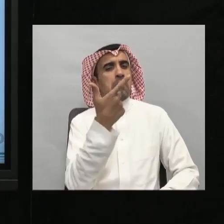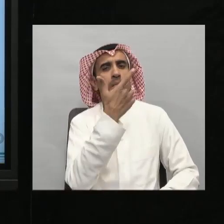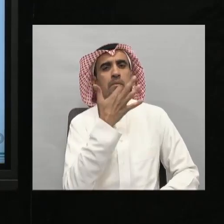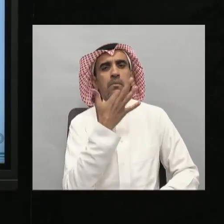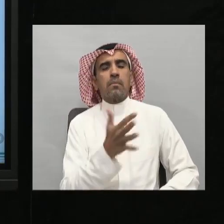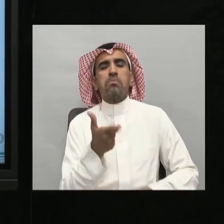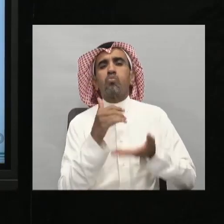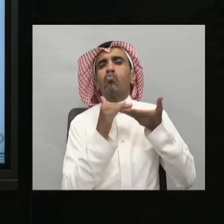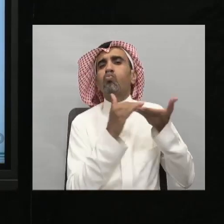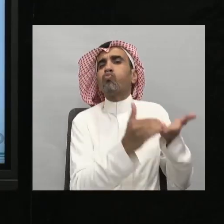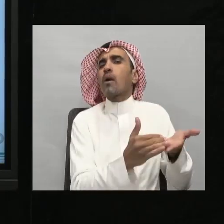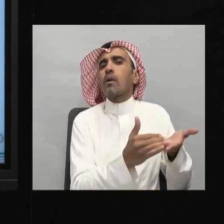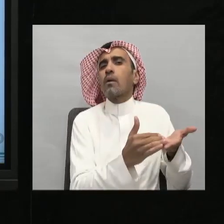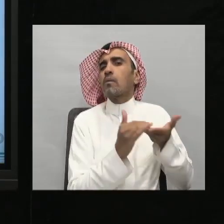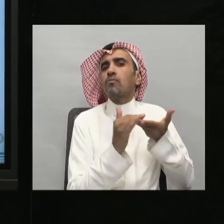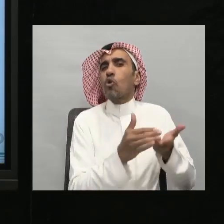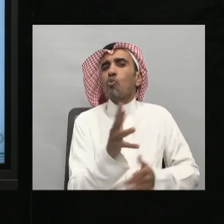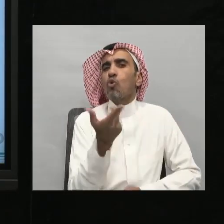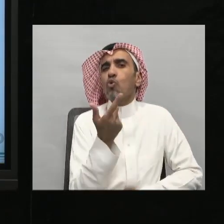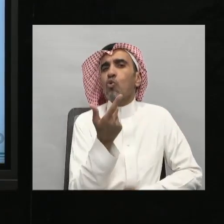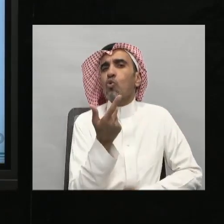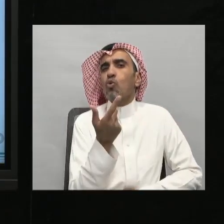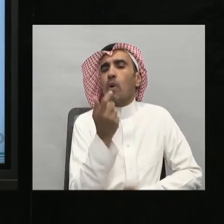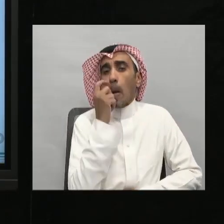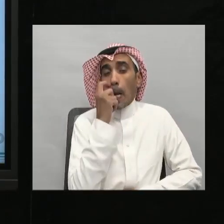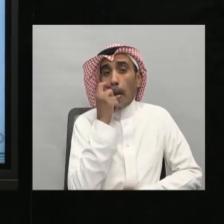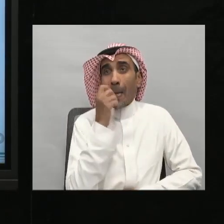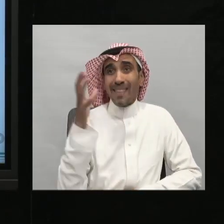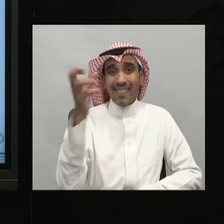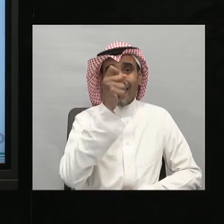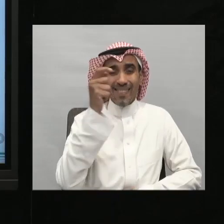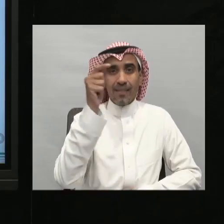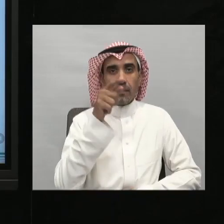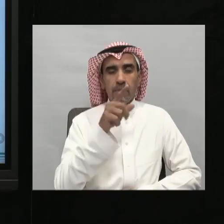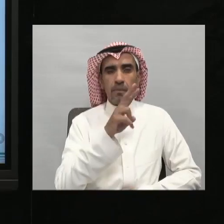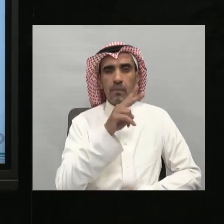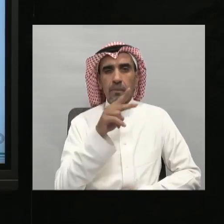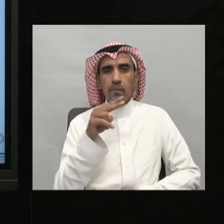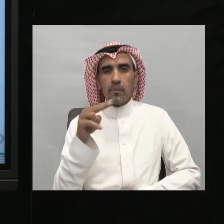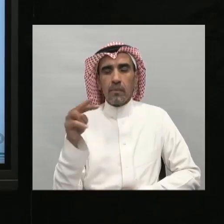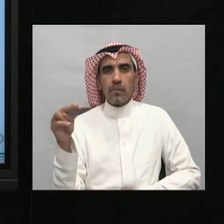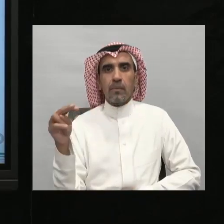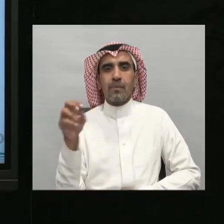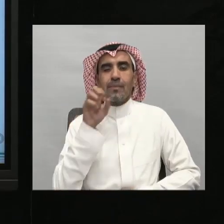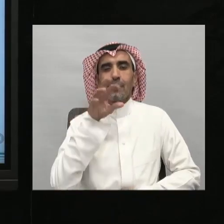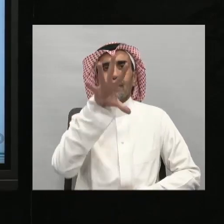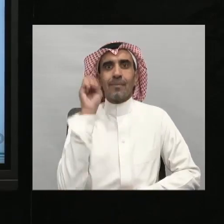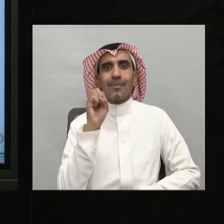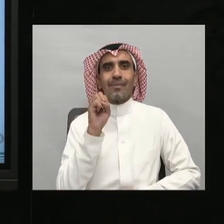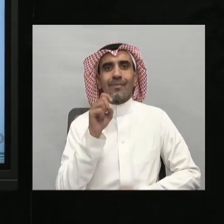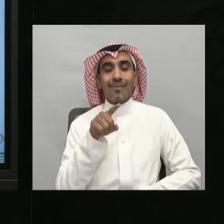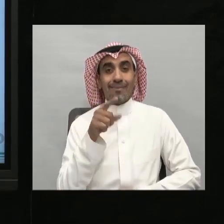الذي ساعد اللاسعات في عملية رصد هذه الفرائس والإمساك بها؟ هو نوع التناظر الشعاعي. إذن